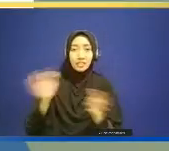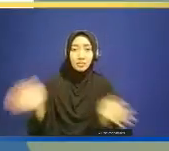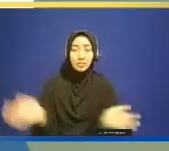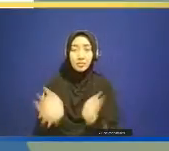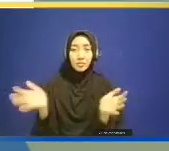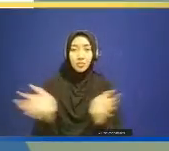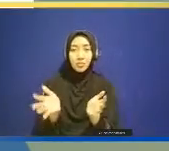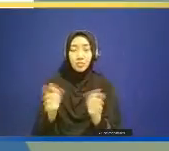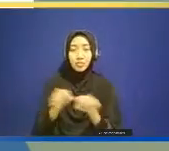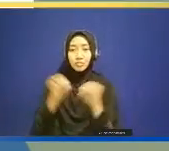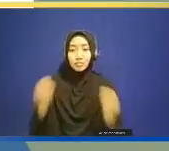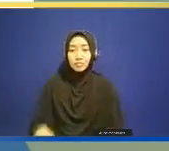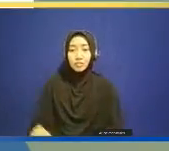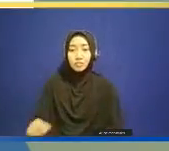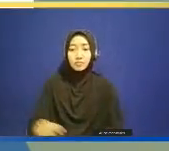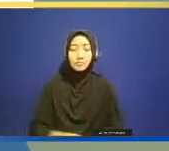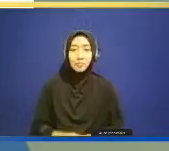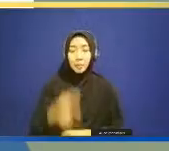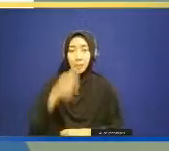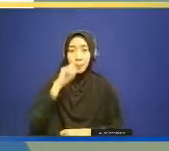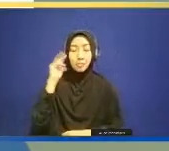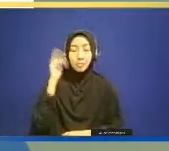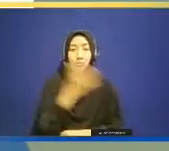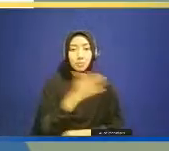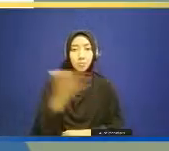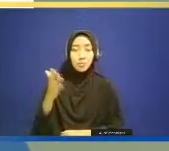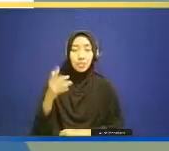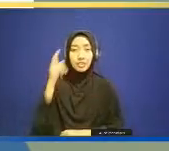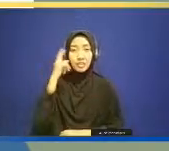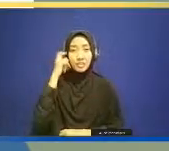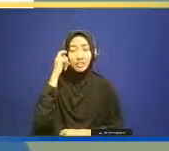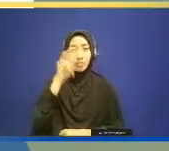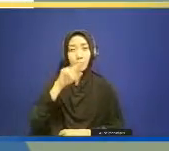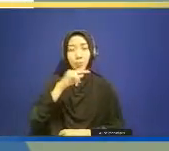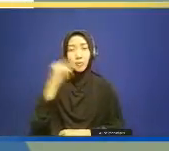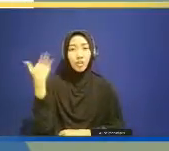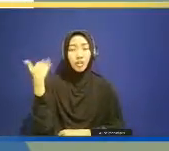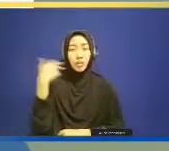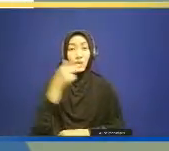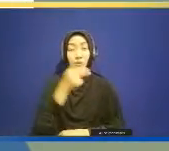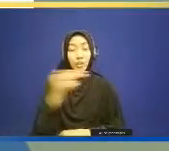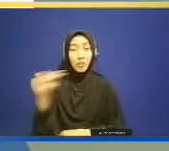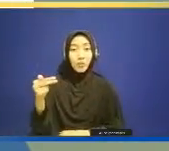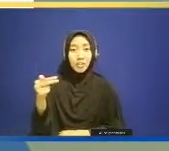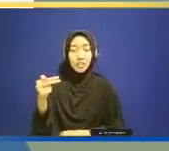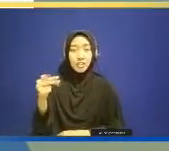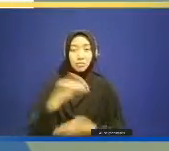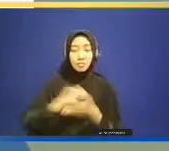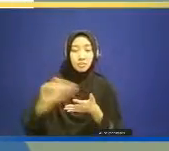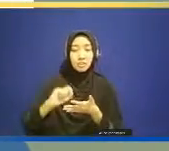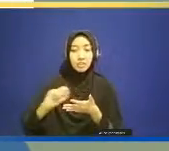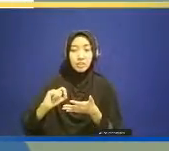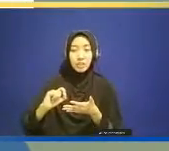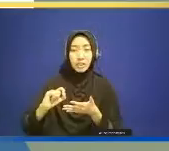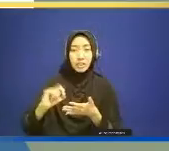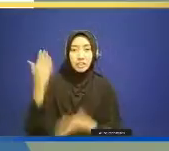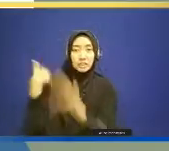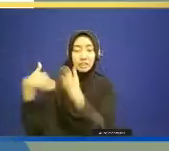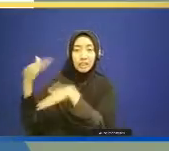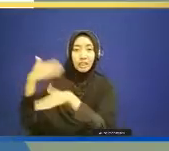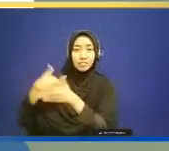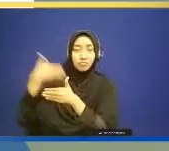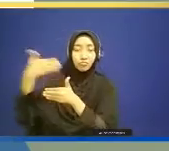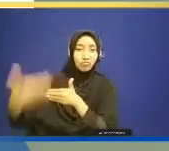struktural HP bagus kalian sekitar dua minggu yang lalu Indonesia mencatatkan tonggak sejarah dalam